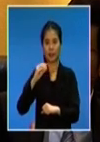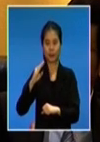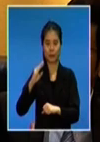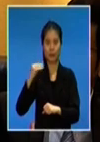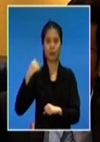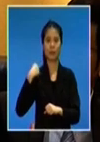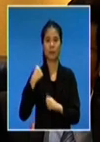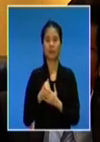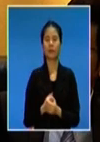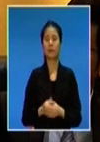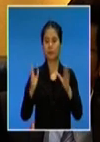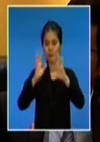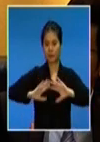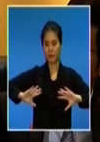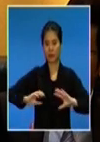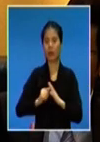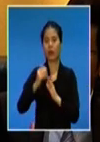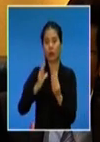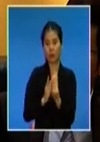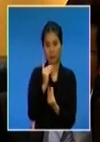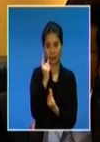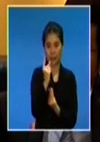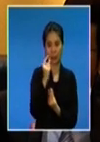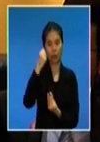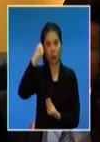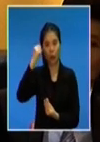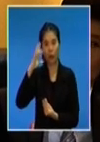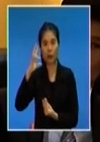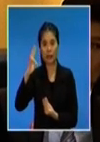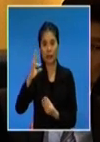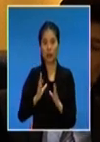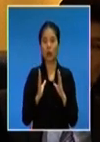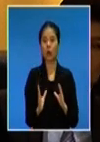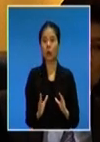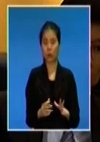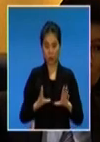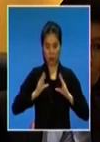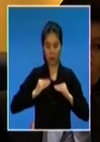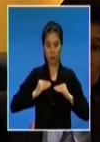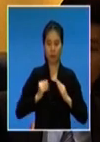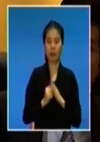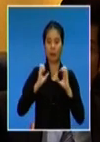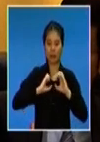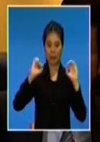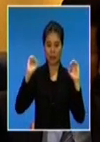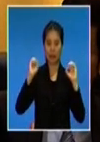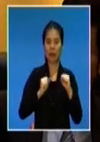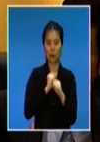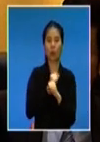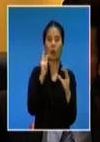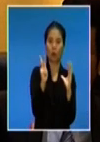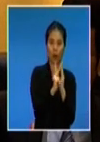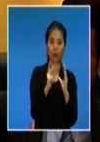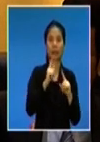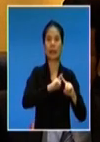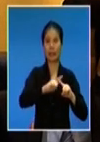าเวลาช่วง7วันเนี่ยประชาชนยอมใช้ยาคือให้รัฐเนี่ยใช้ยาใหม่ได้ท่านครับหม